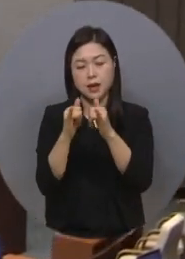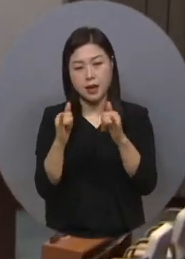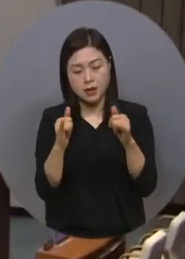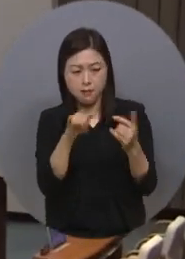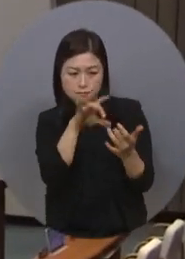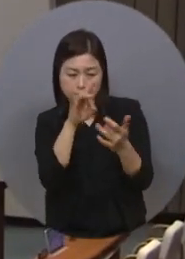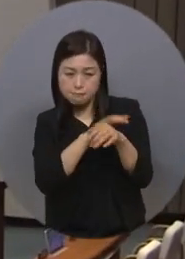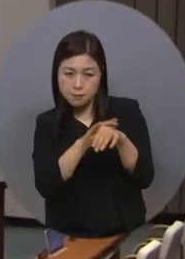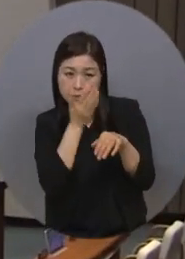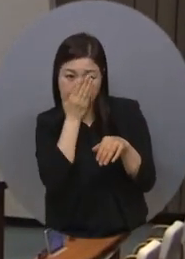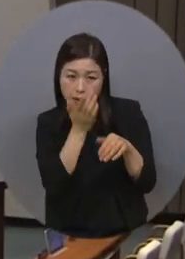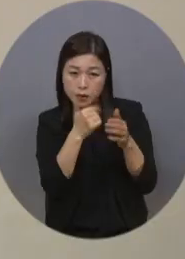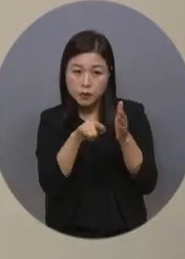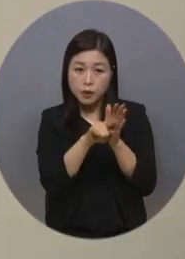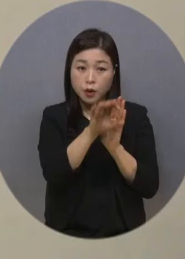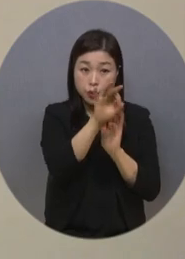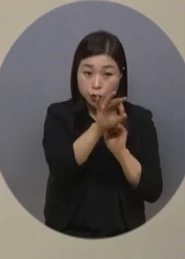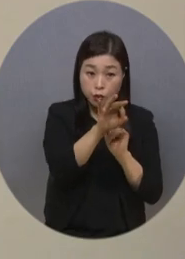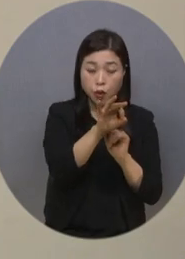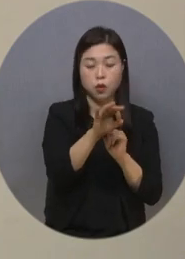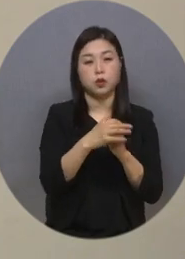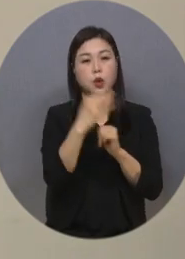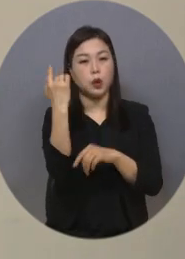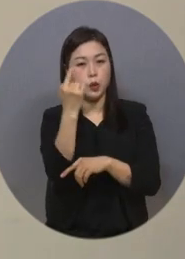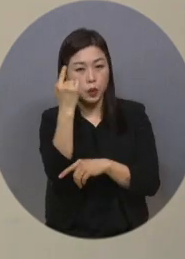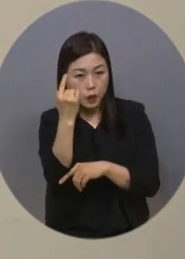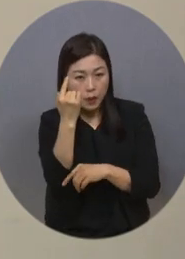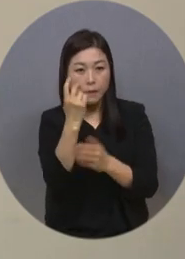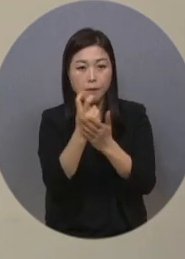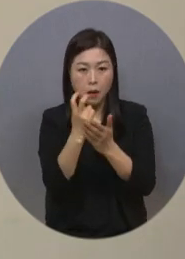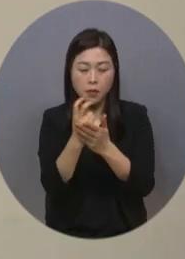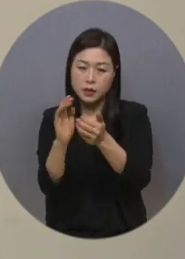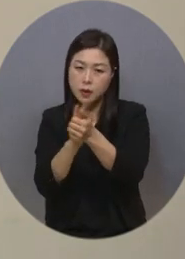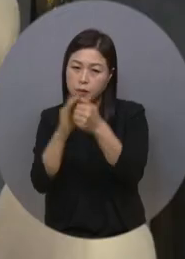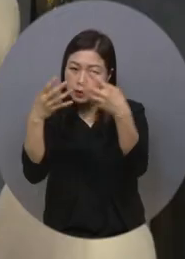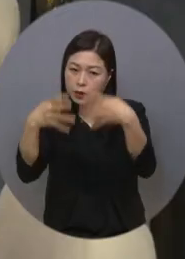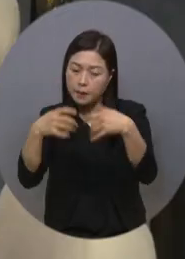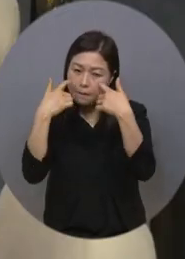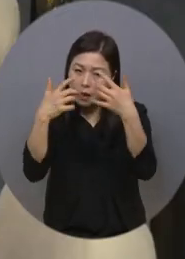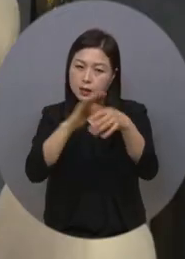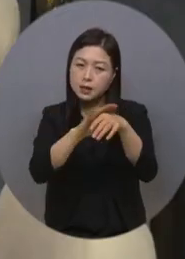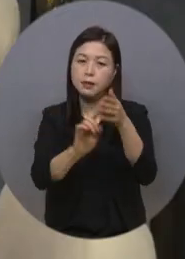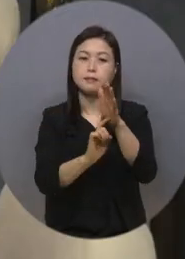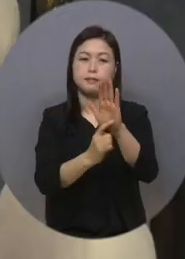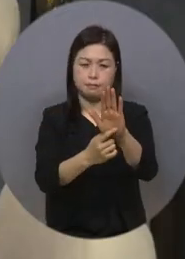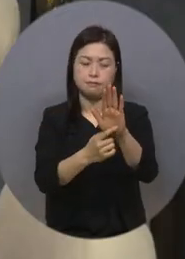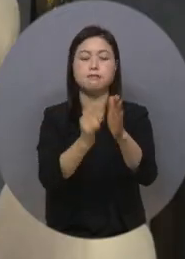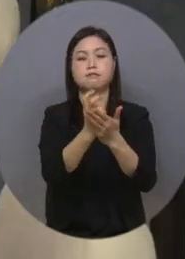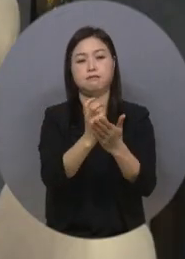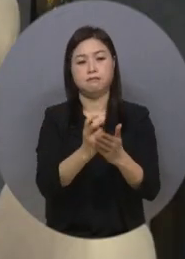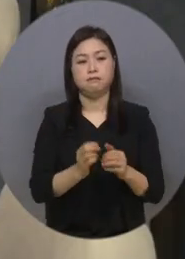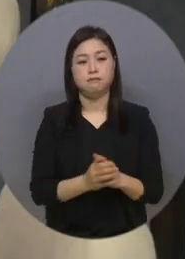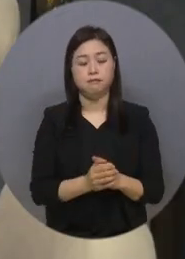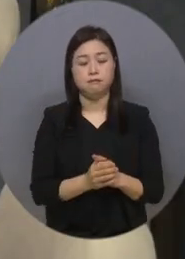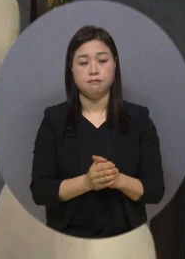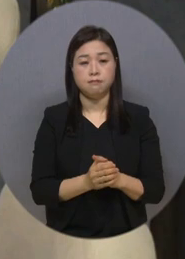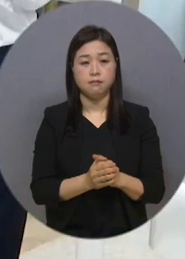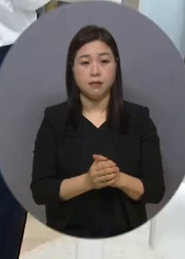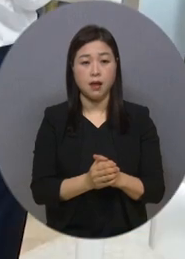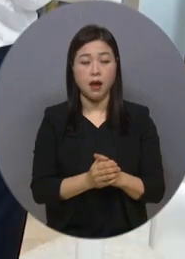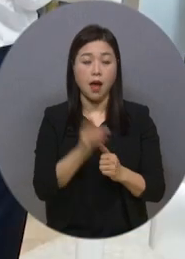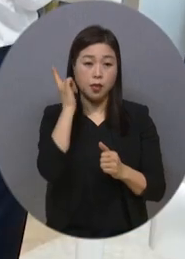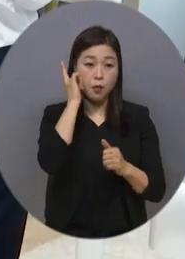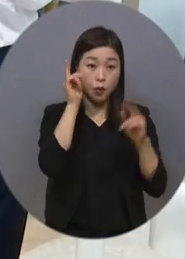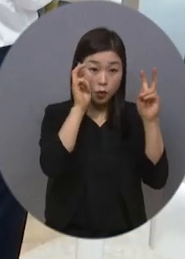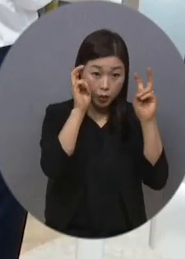수 있도록 비용과 요금제 서비스 조건 등에 대해 명확하게 고지하도록 했습니다 전통신 사업자와 대리점